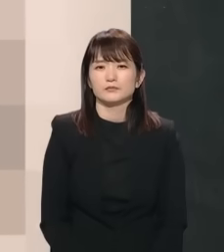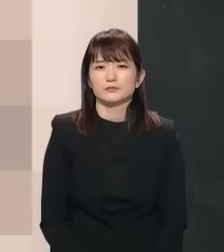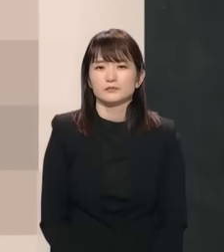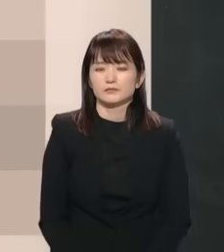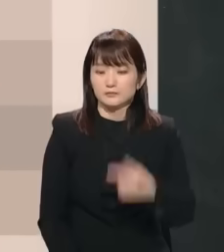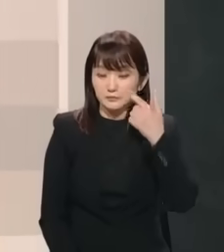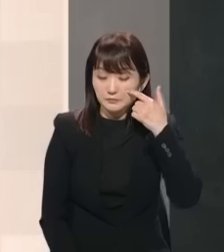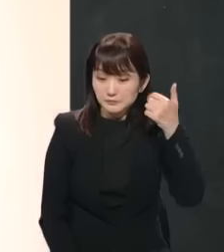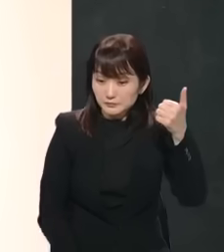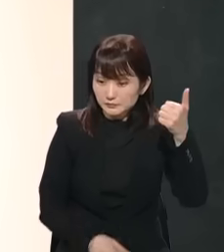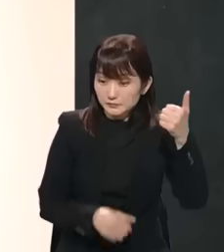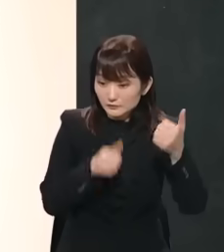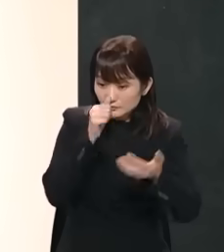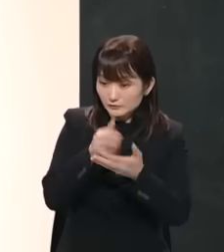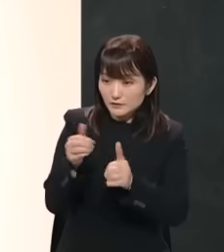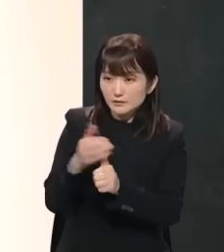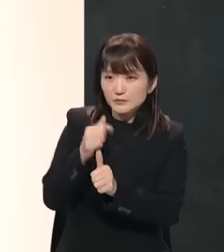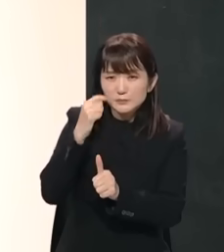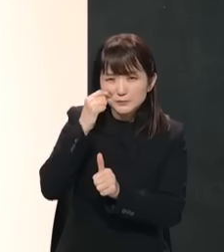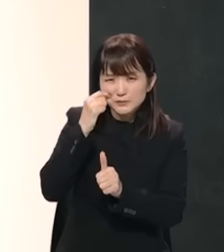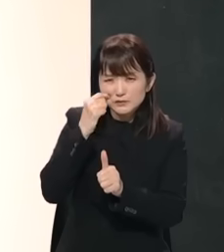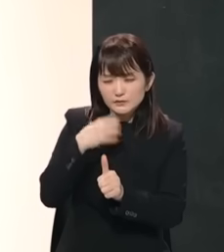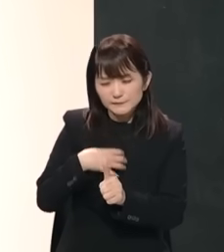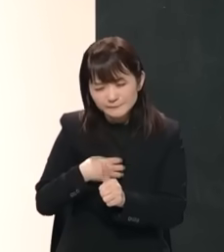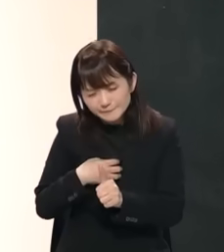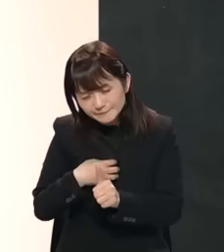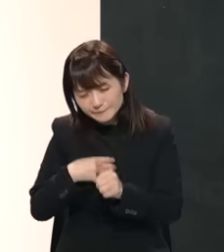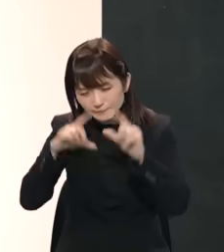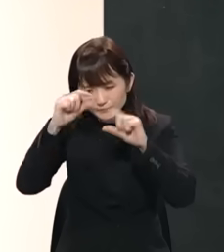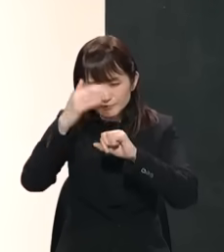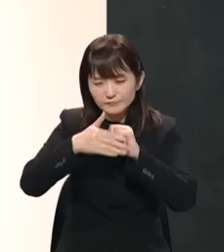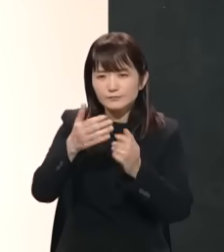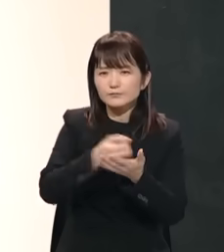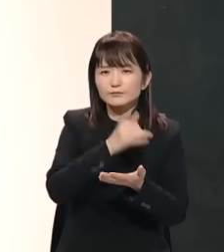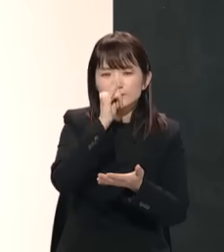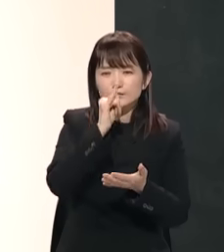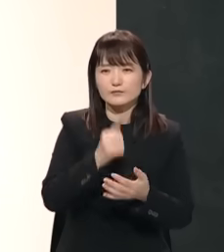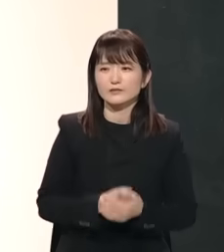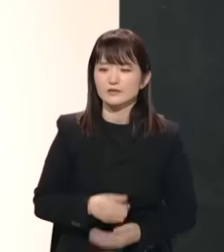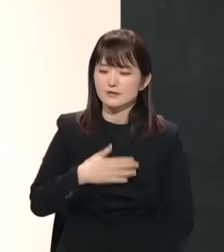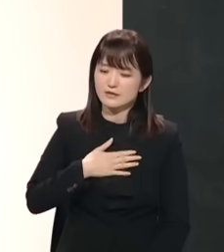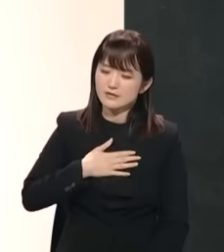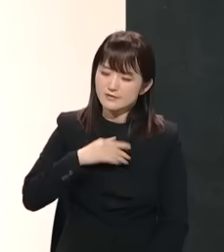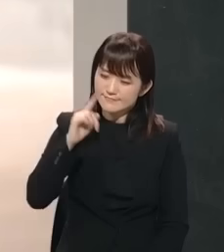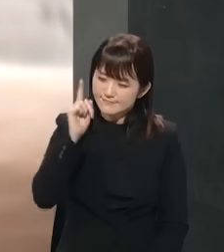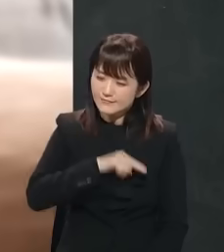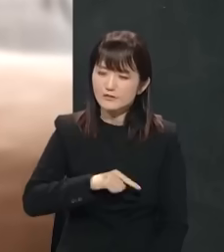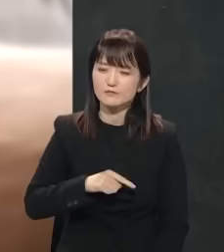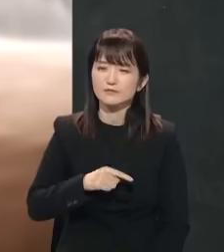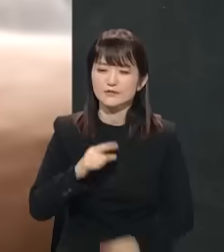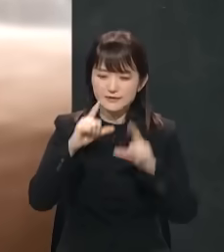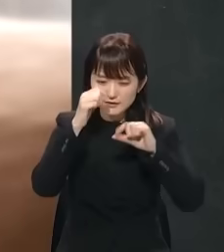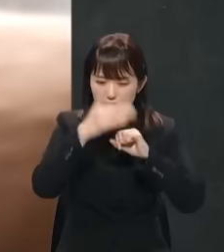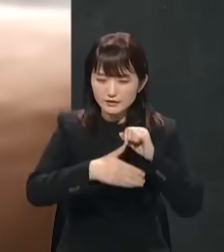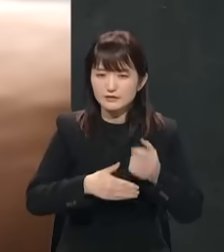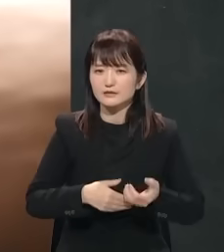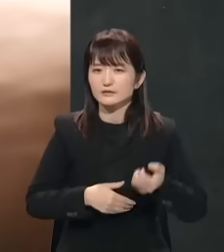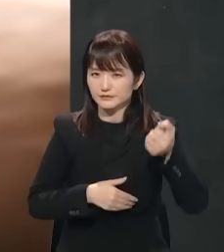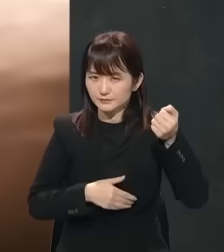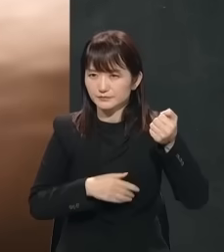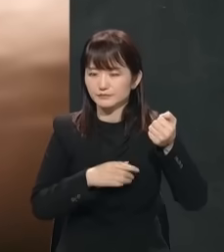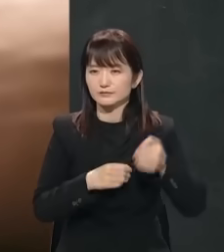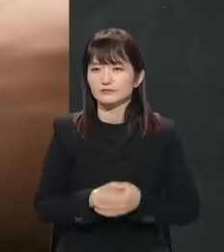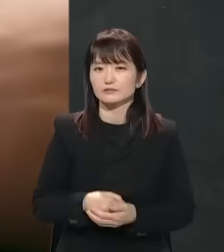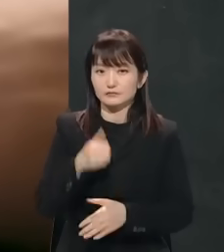잡을까 걱정을 하고 항상 그 사진을 가지고 있었다고 해요 그러면서 상당히 불쾌 해하면서 가지고 있었는데 나중에